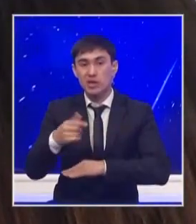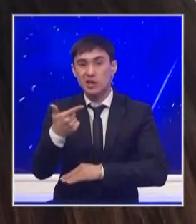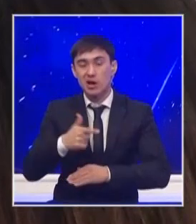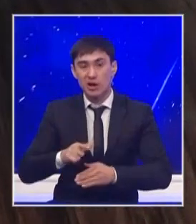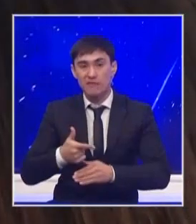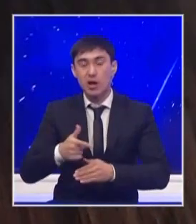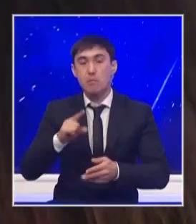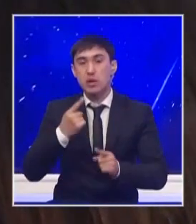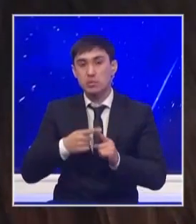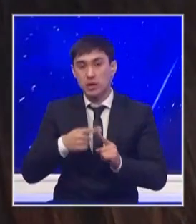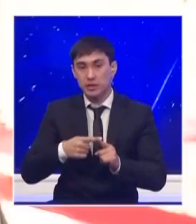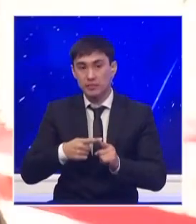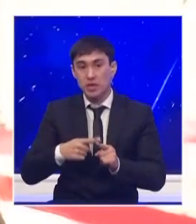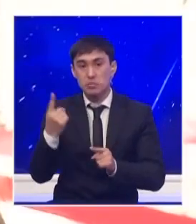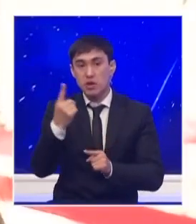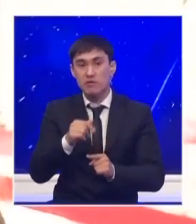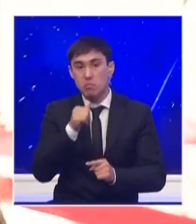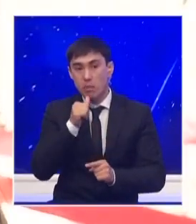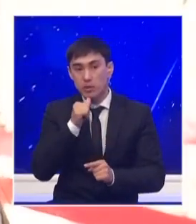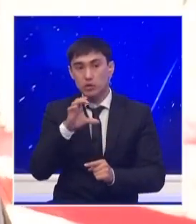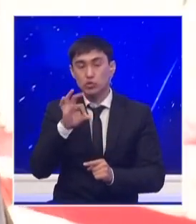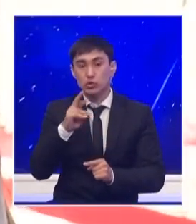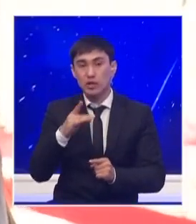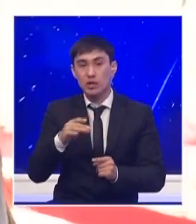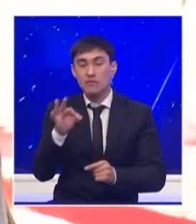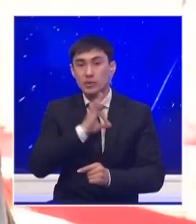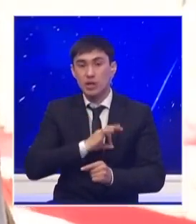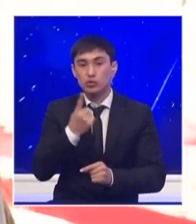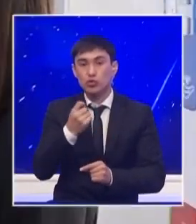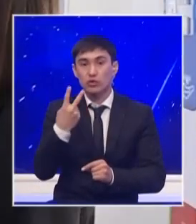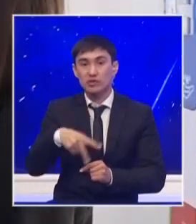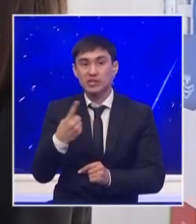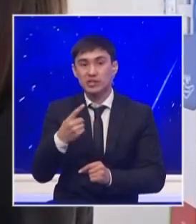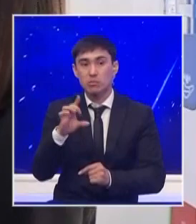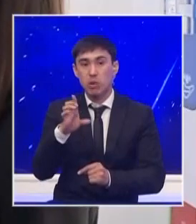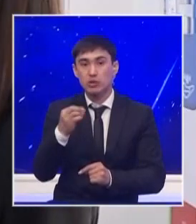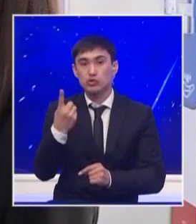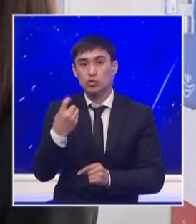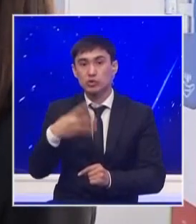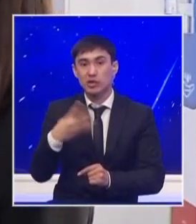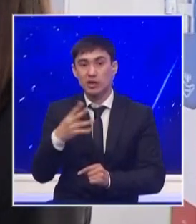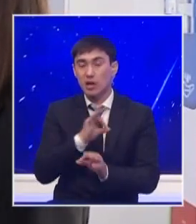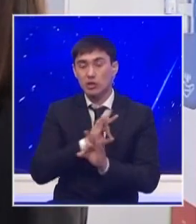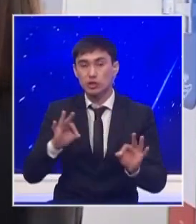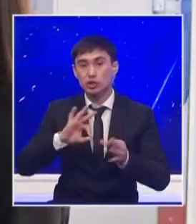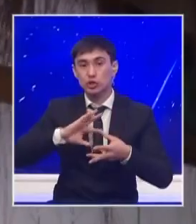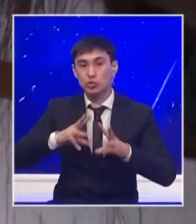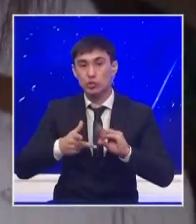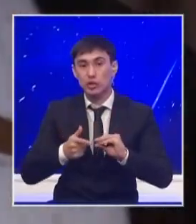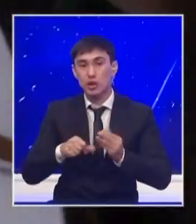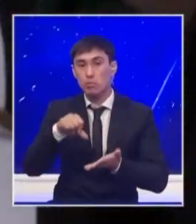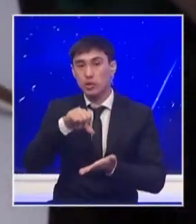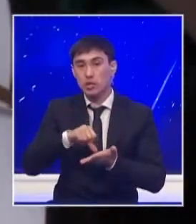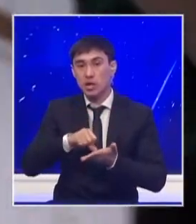география и математика с первой попытки Султан набрал 121 балл из 140 Это отличный результат для